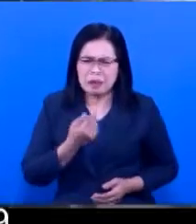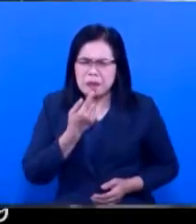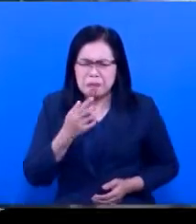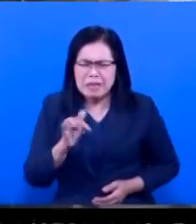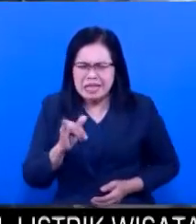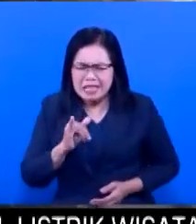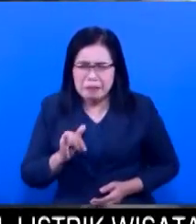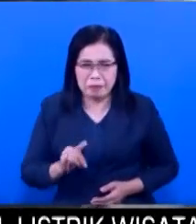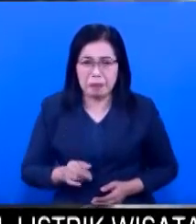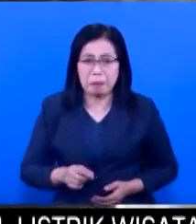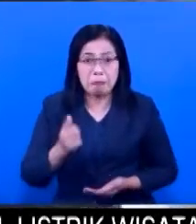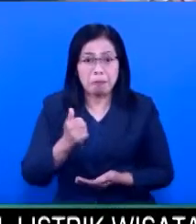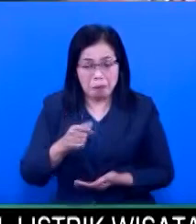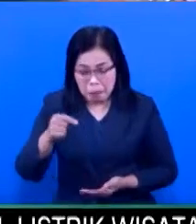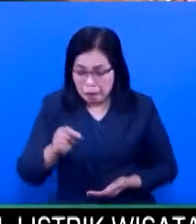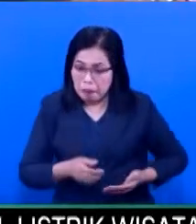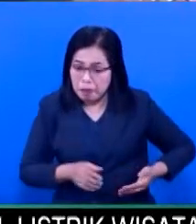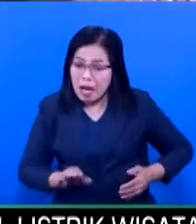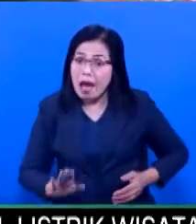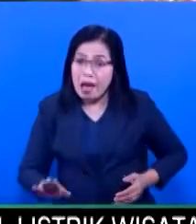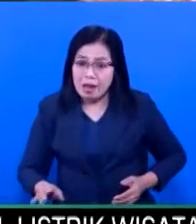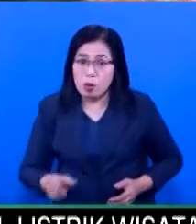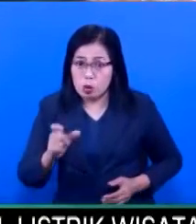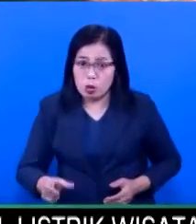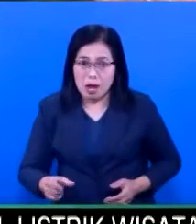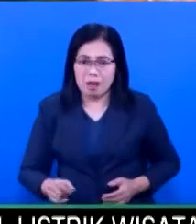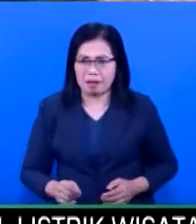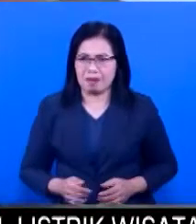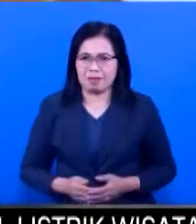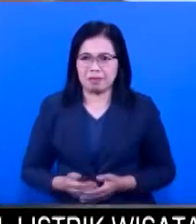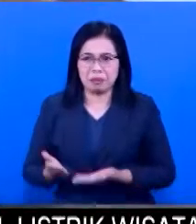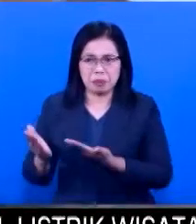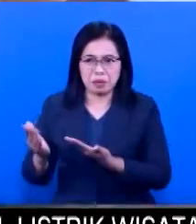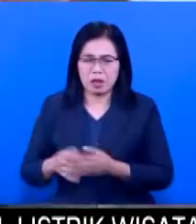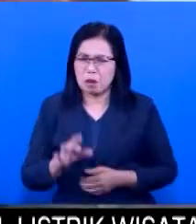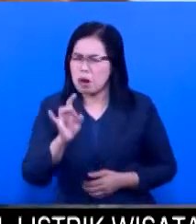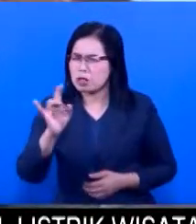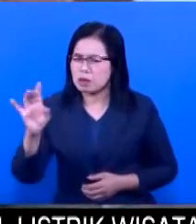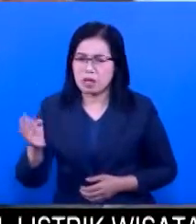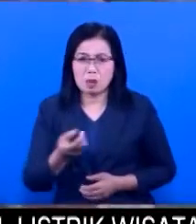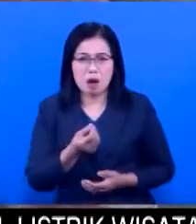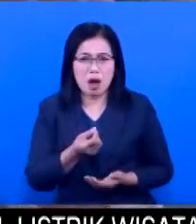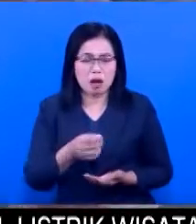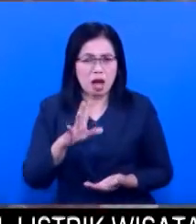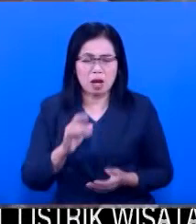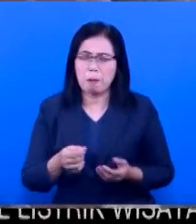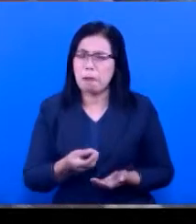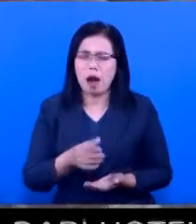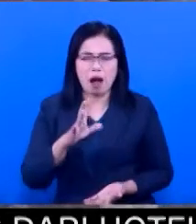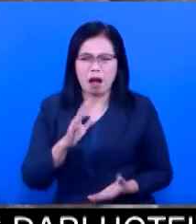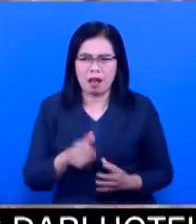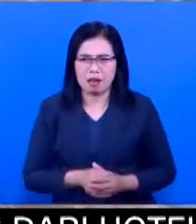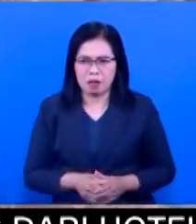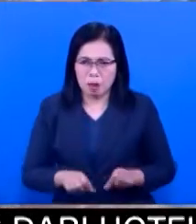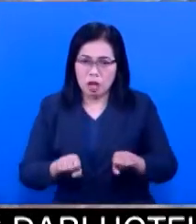pun bervariasi, mulai dari kisaran 3 juta hingga 10 juta rupiah per boneka. Belum lagi dengan aksesoris tambahan seperti sepatu atau